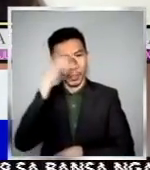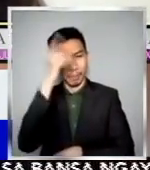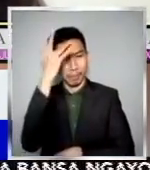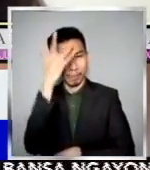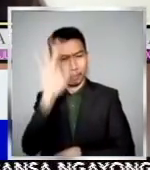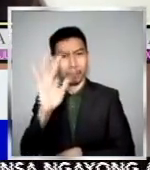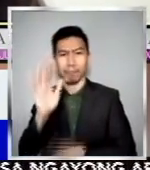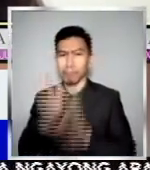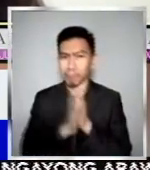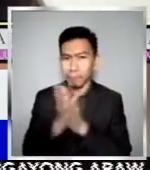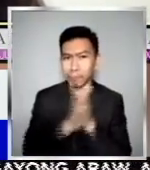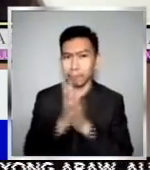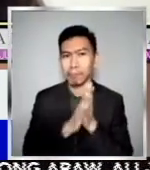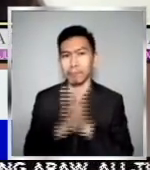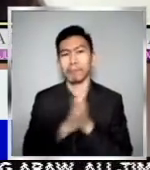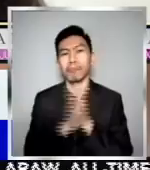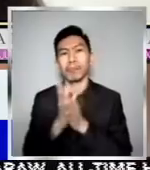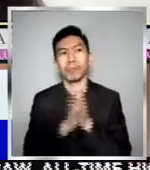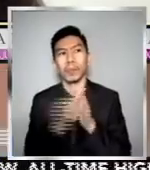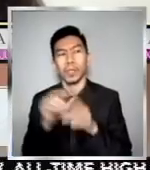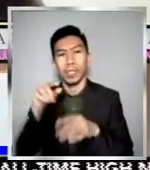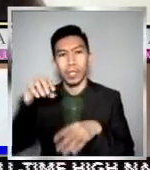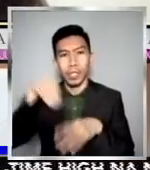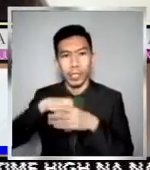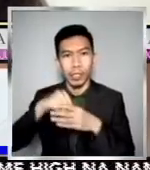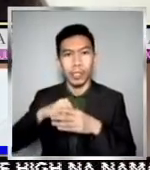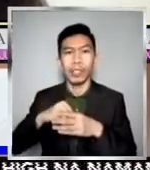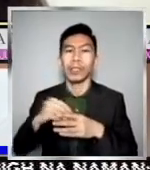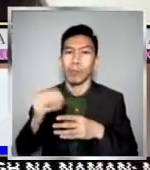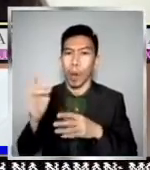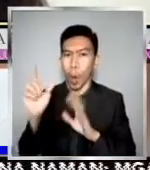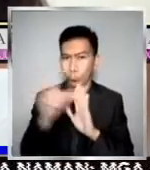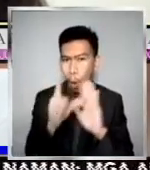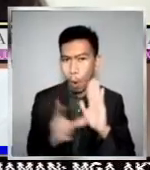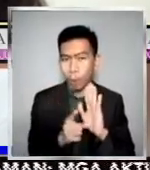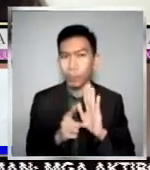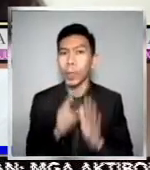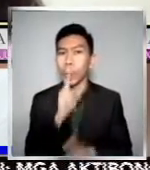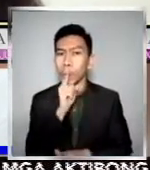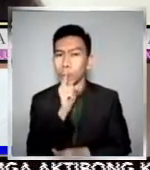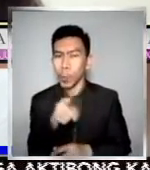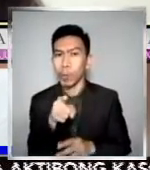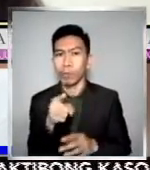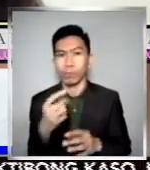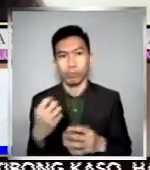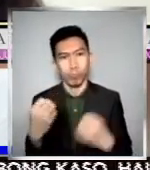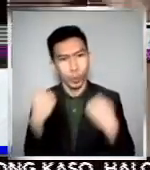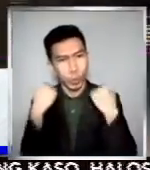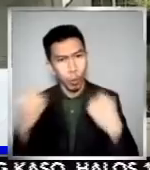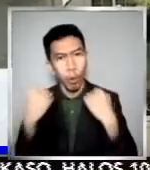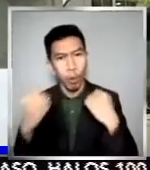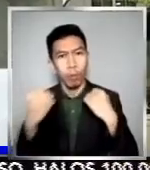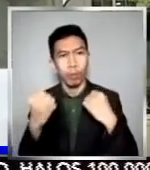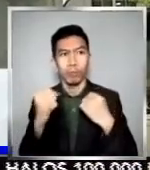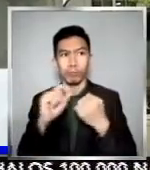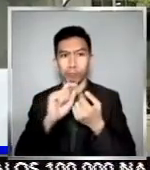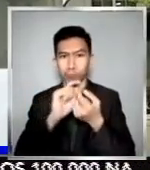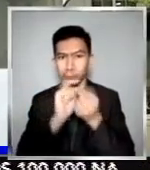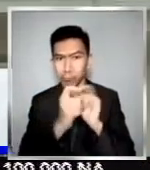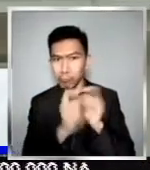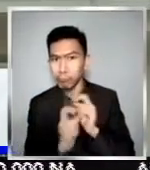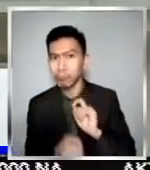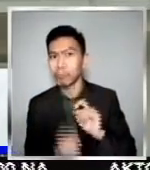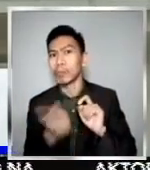of procedure and remedial law. He is indeed a valiant reformist through and through. Noong